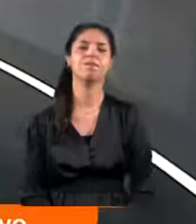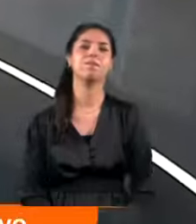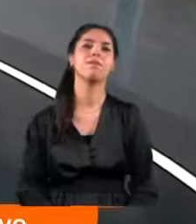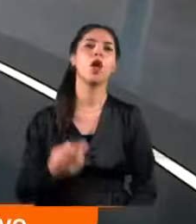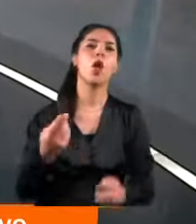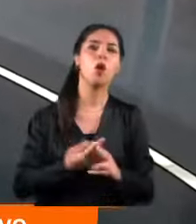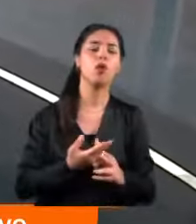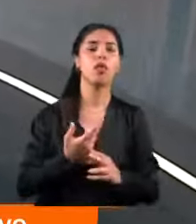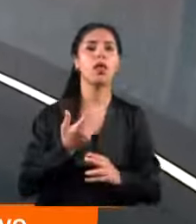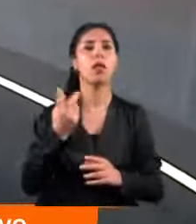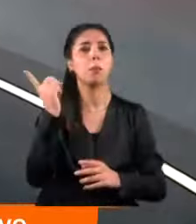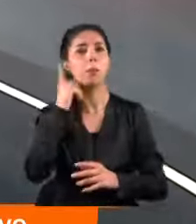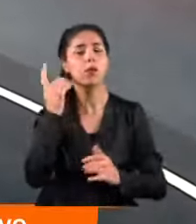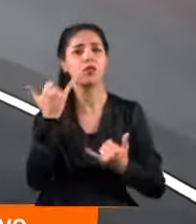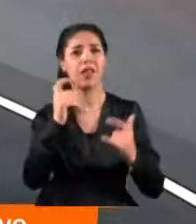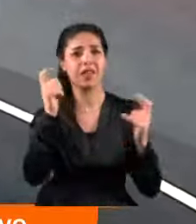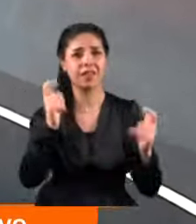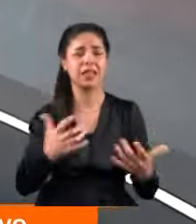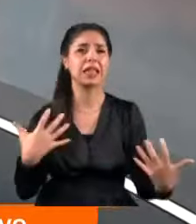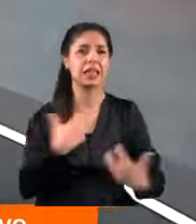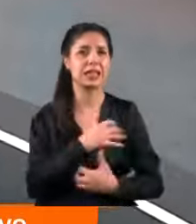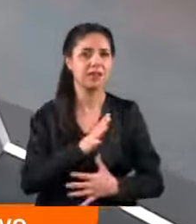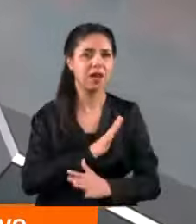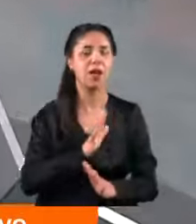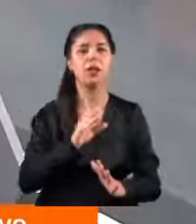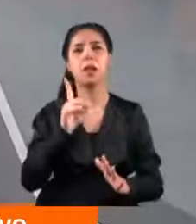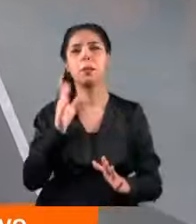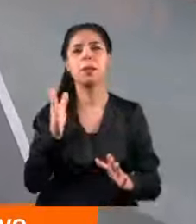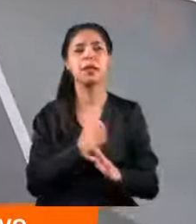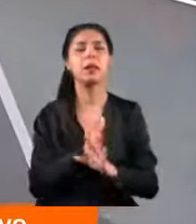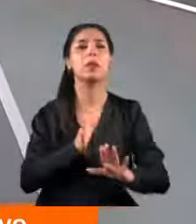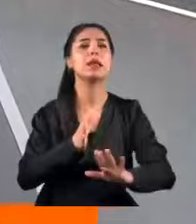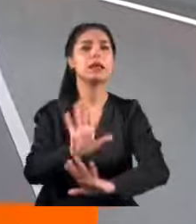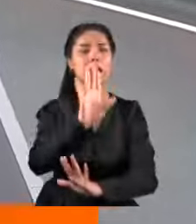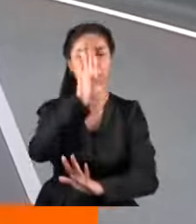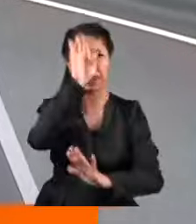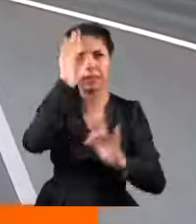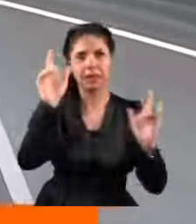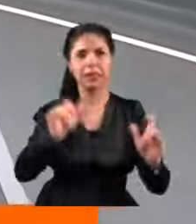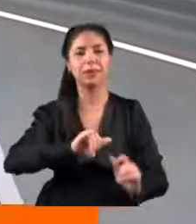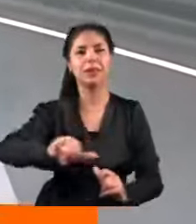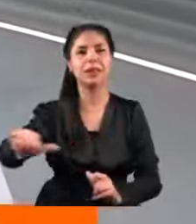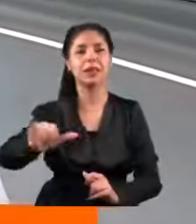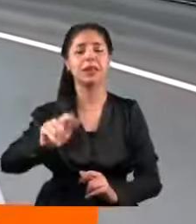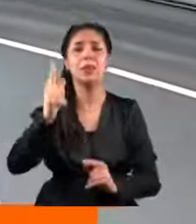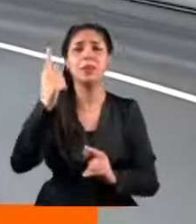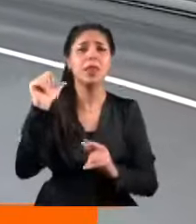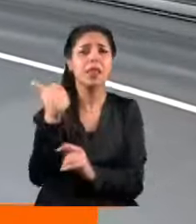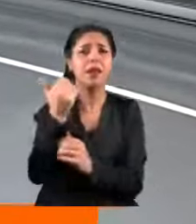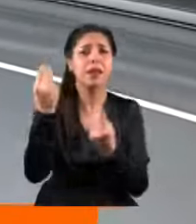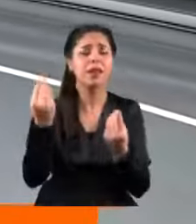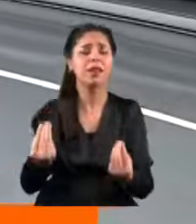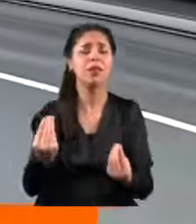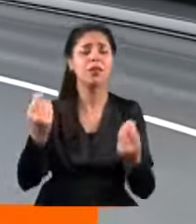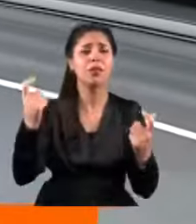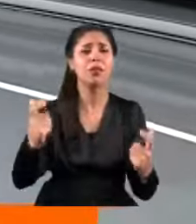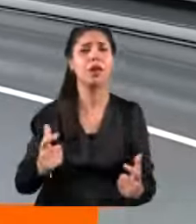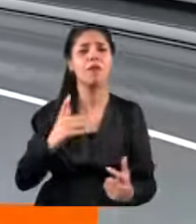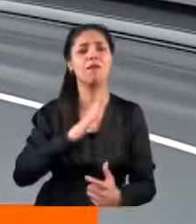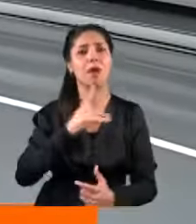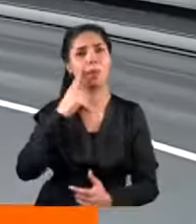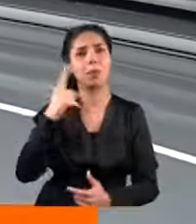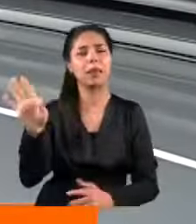Eğer gözde tatil noktalarından sıkıldıysanız ya da herhangi bir sebeple gidemiyorsanız İstanbul'un yanı başında bir cennete götüreceğiz şimdi sizi.